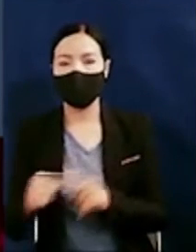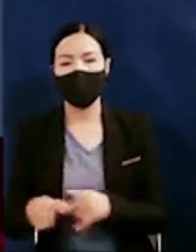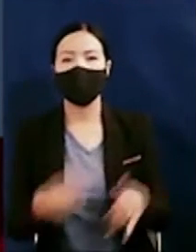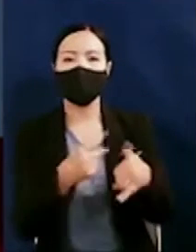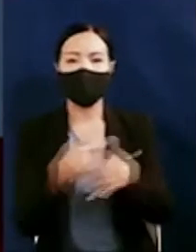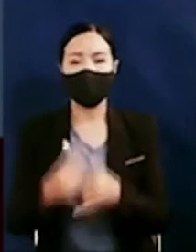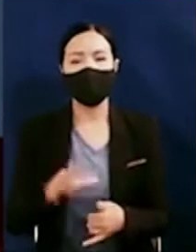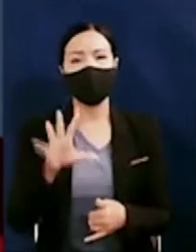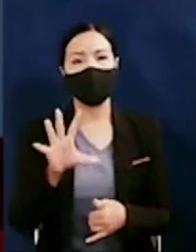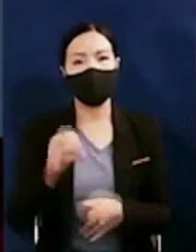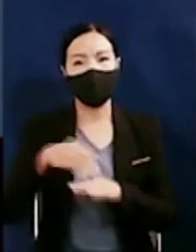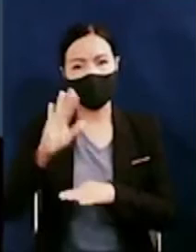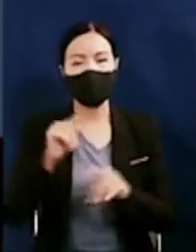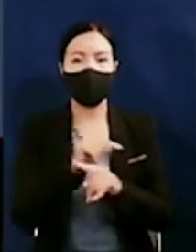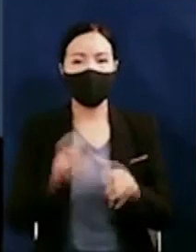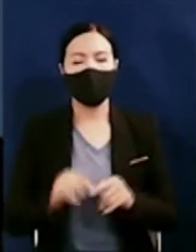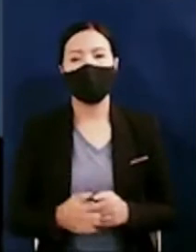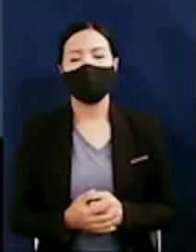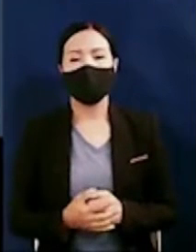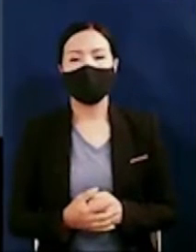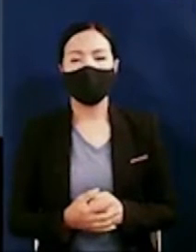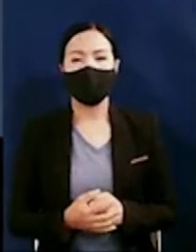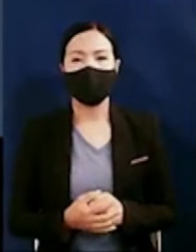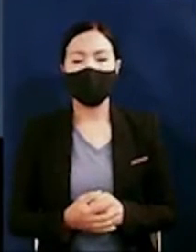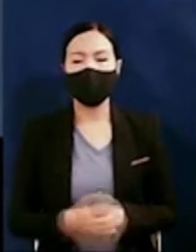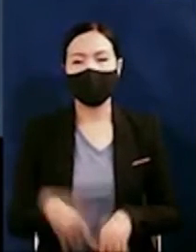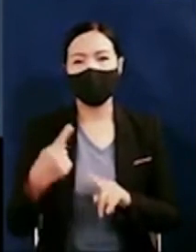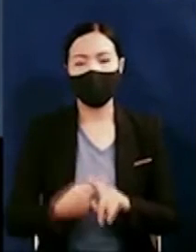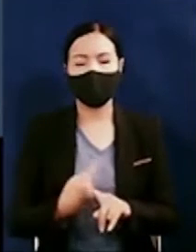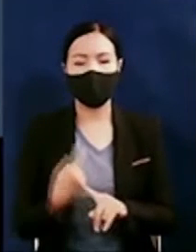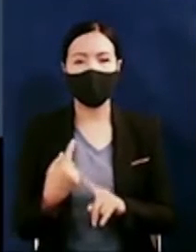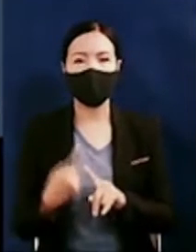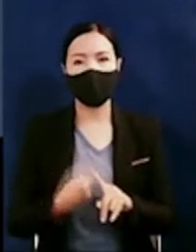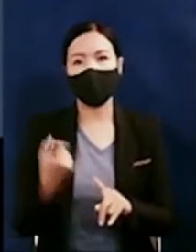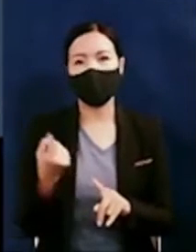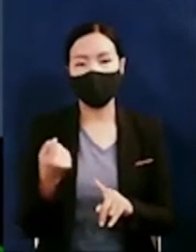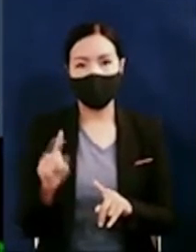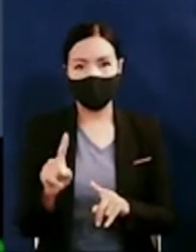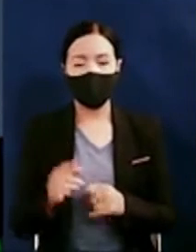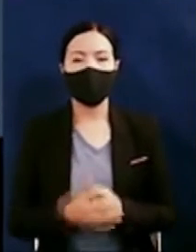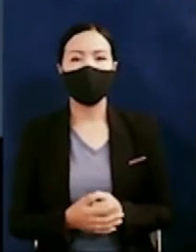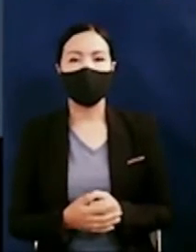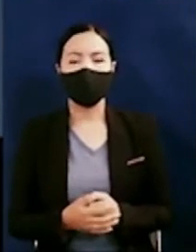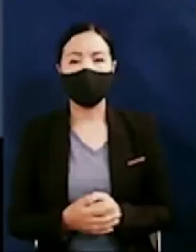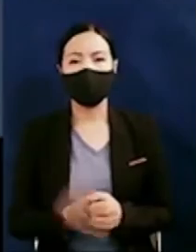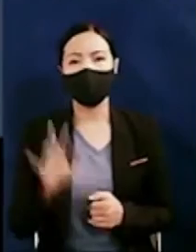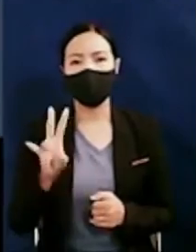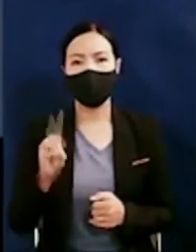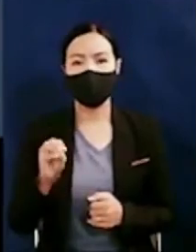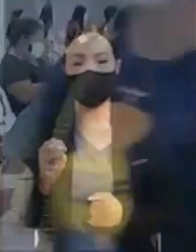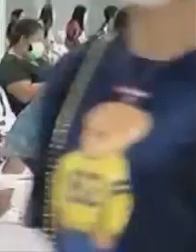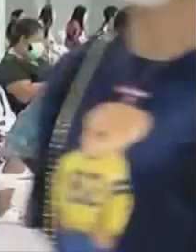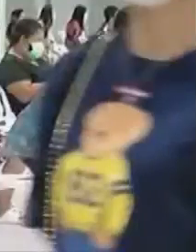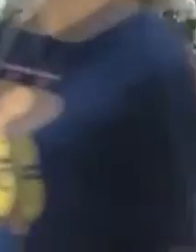นอกจากนี้นะครับคุณหมอเวสสันเนี่ยนะครับก็ได้พูดถึงอ่ากรณีองค์การอนามัยโรคมีข้อ